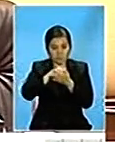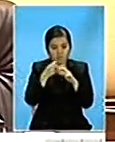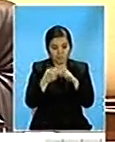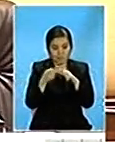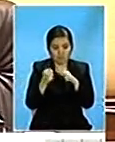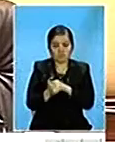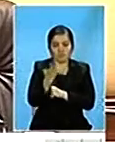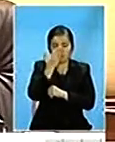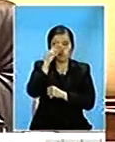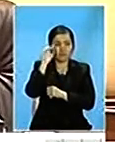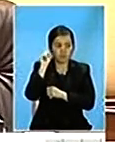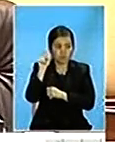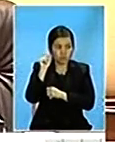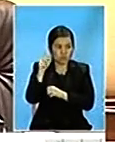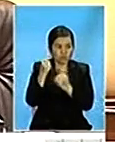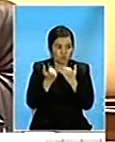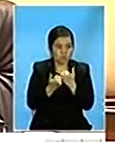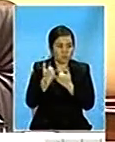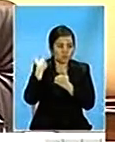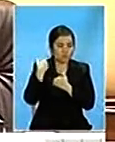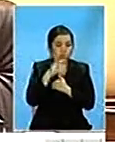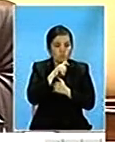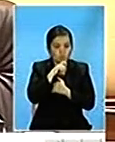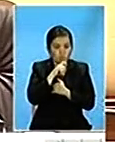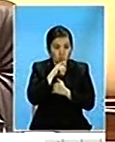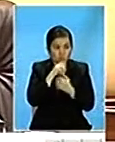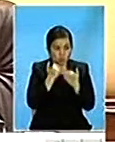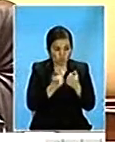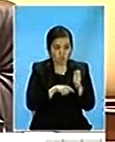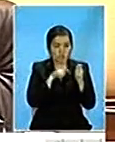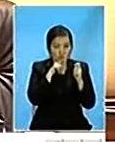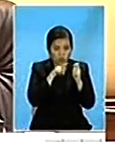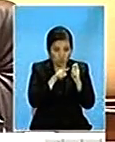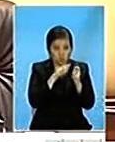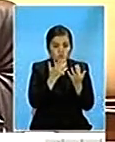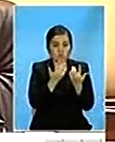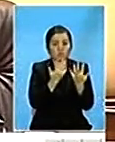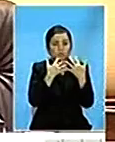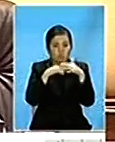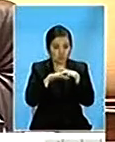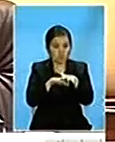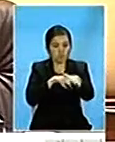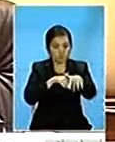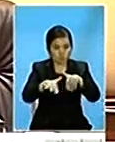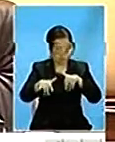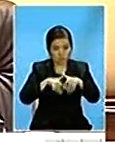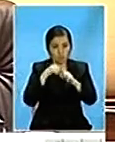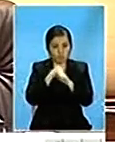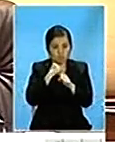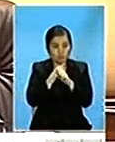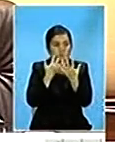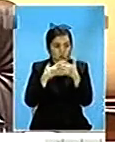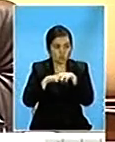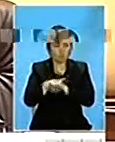าตรงนี้ซึ่งมีจุดอยู่จุดหนึ่งซึ่งขณะนี้ทางอำเภอกับทางชลประทาน และพี่น้องประชาชนกำลังประสานงานกันอยู่ว่